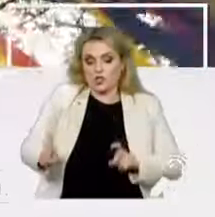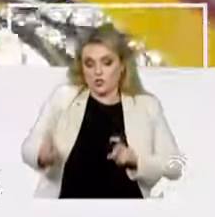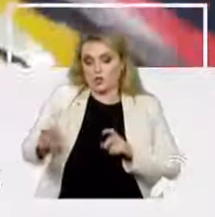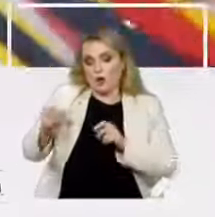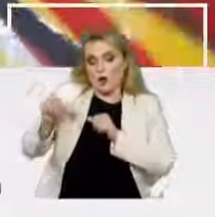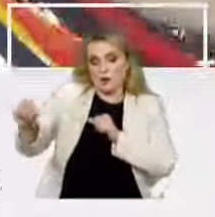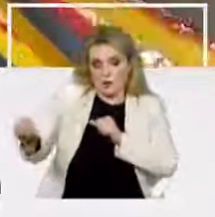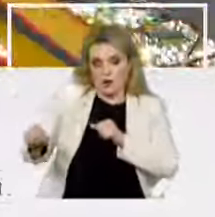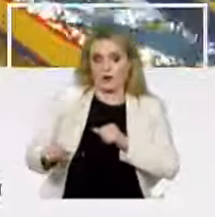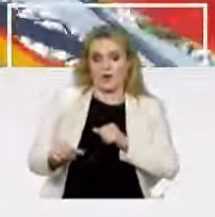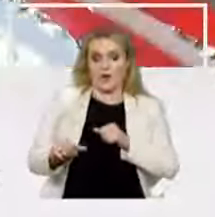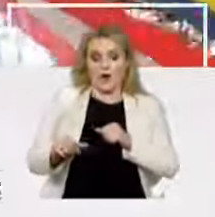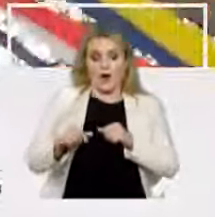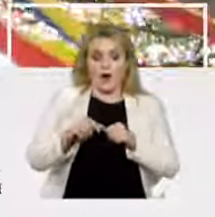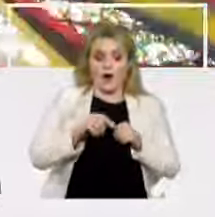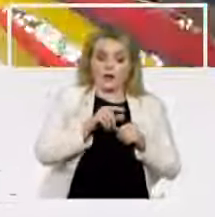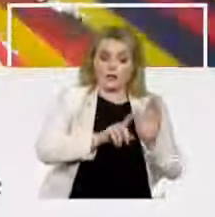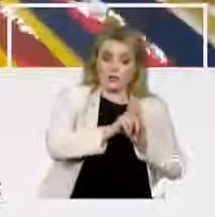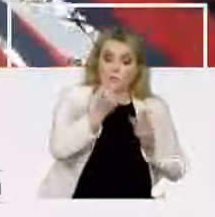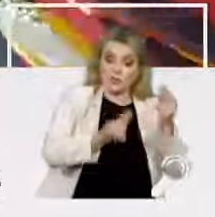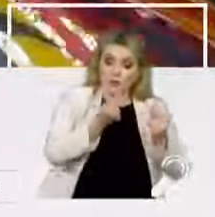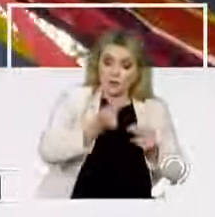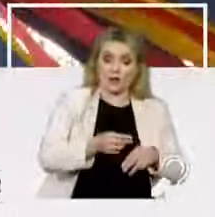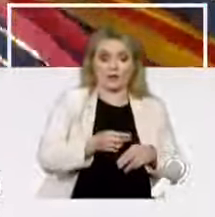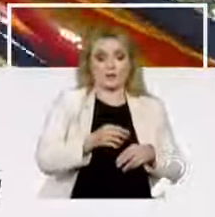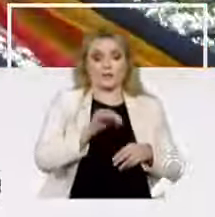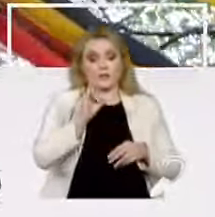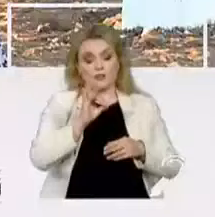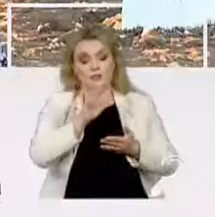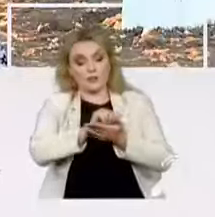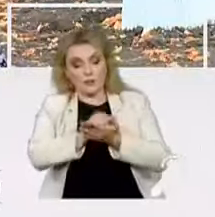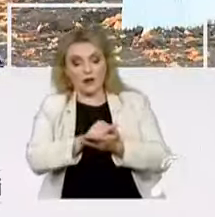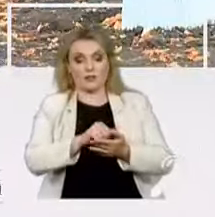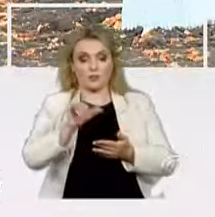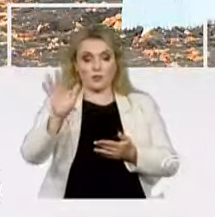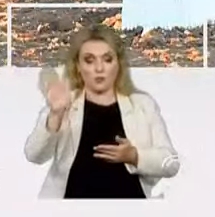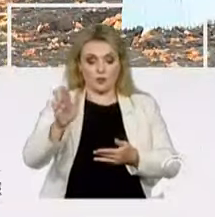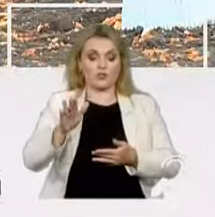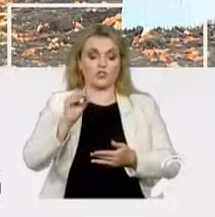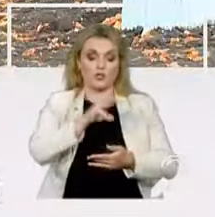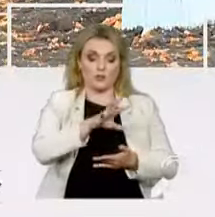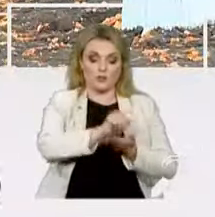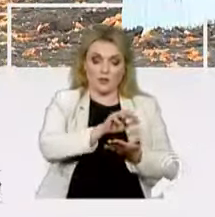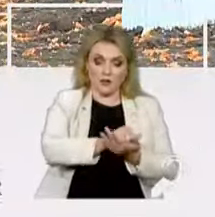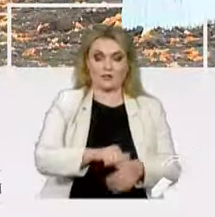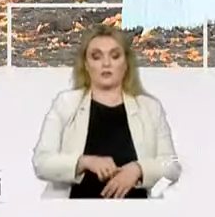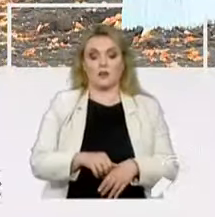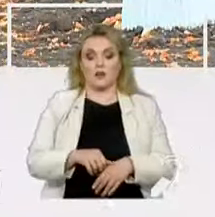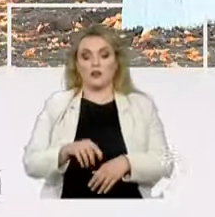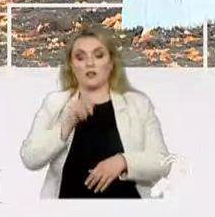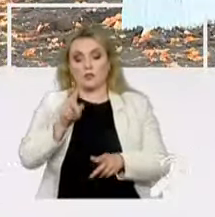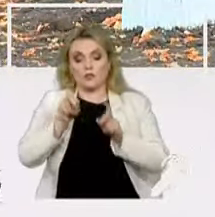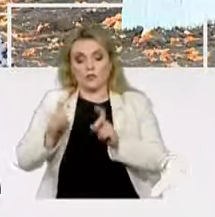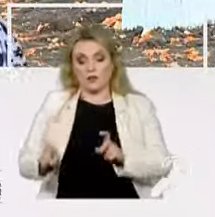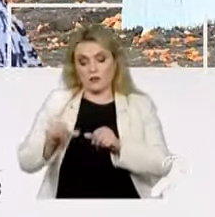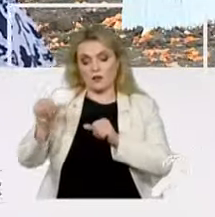să suntem mulțumiți. Ar fi bine să fie mai multe săli, să le stimuleze cât de puțin modul de a asimila și